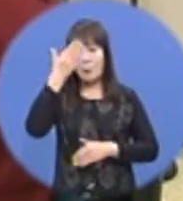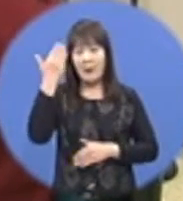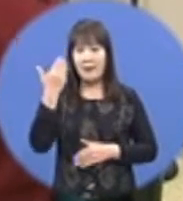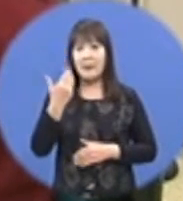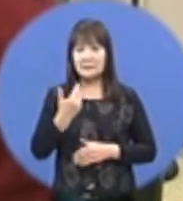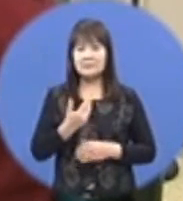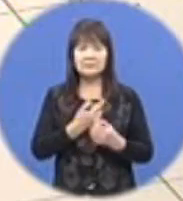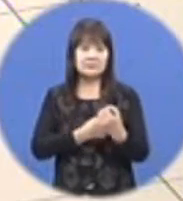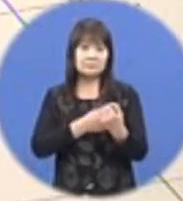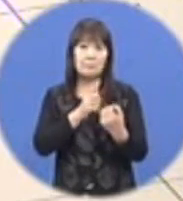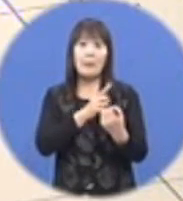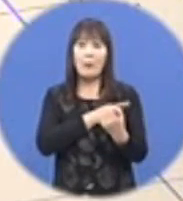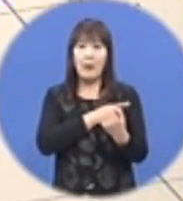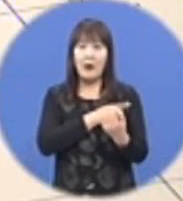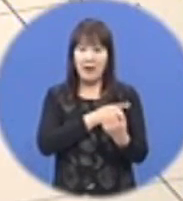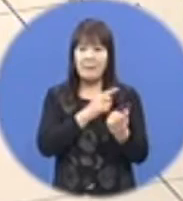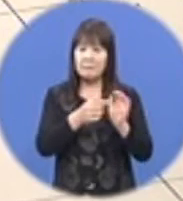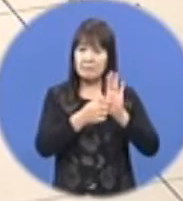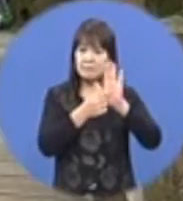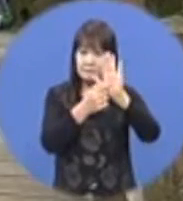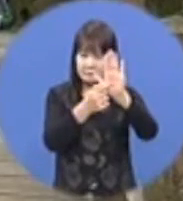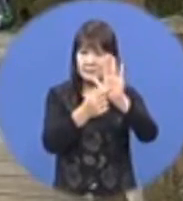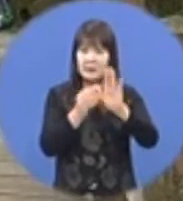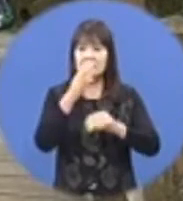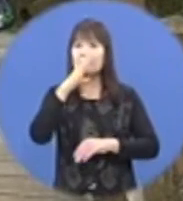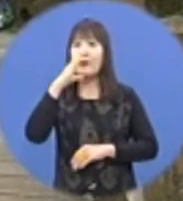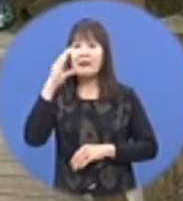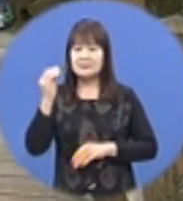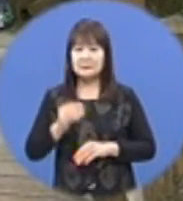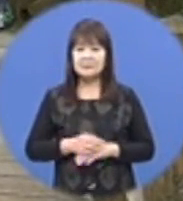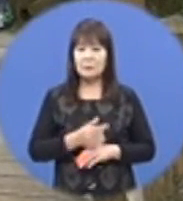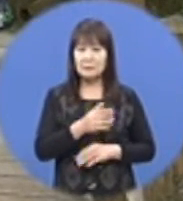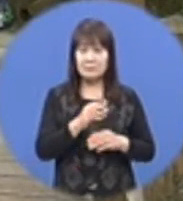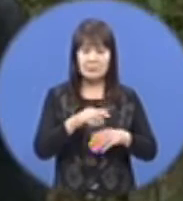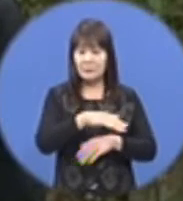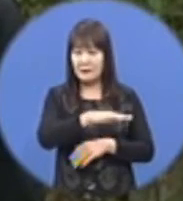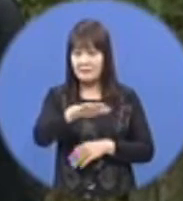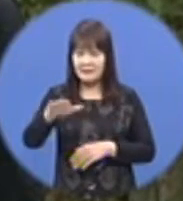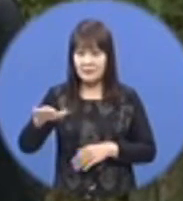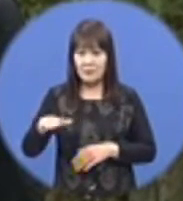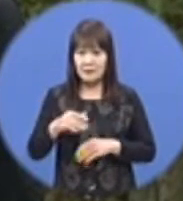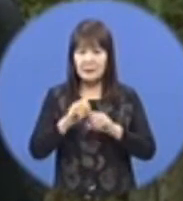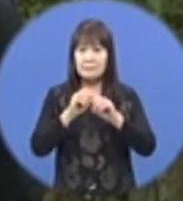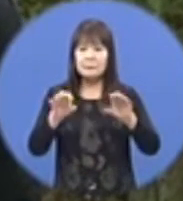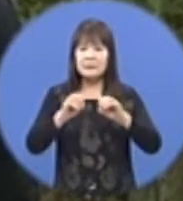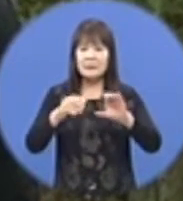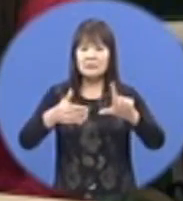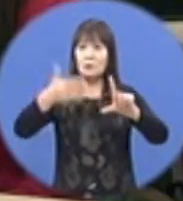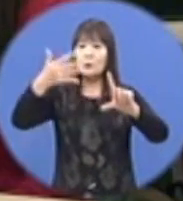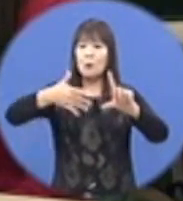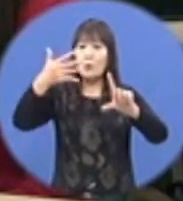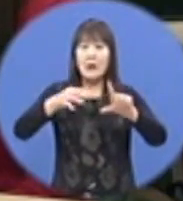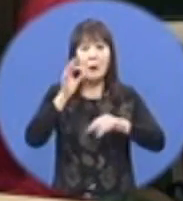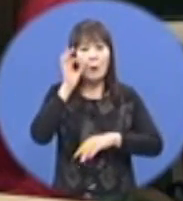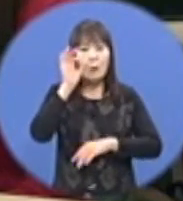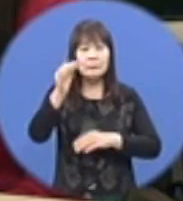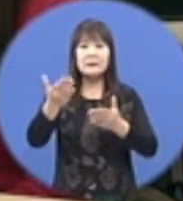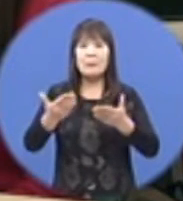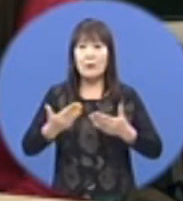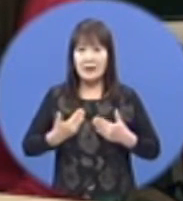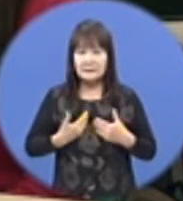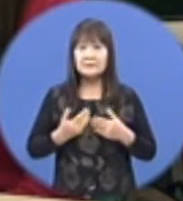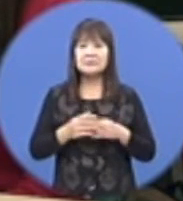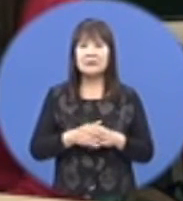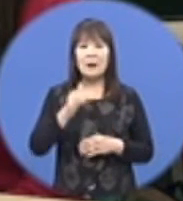作り上げた素晴らしい動画になっています。たくさんの方々にこの PR 動画を見ていただき、一人でも多くの方